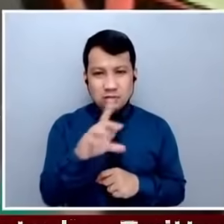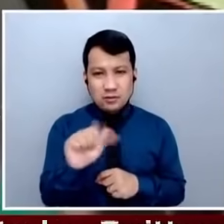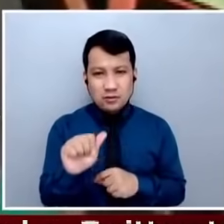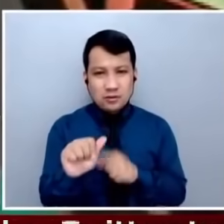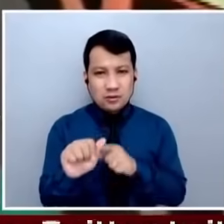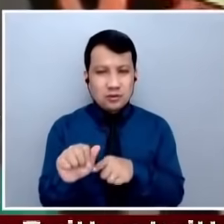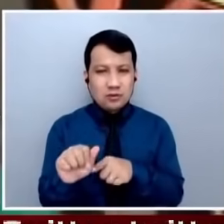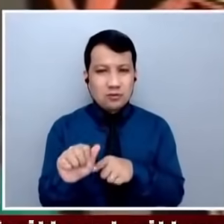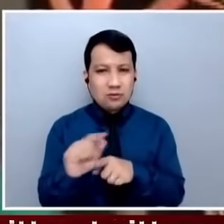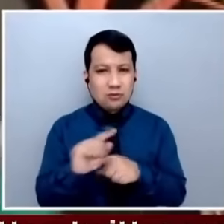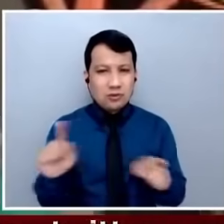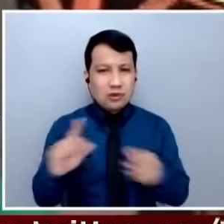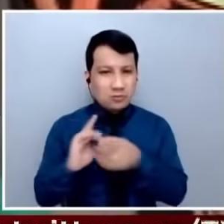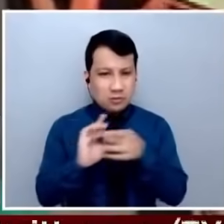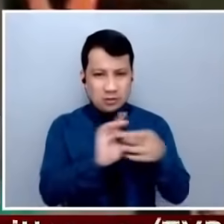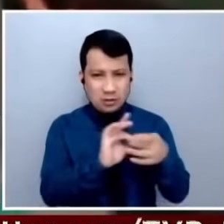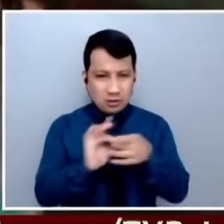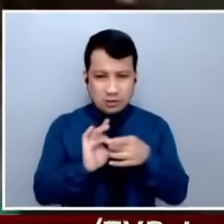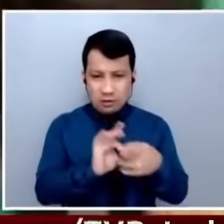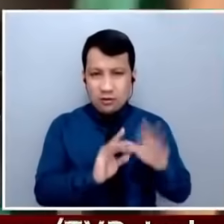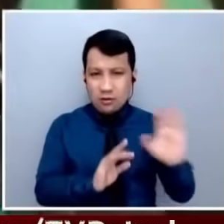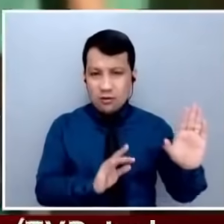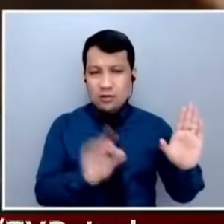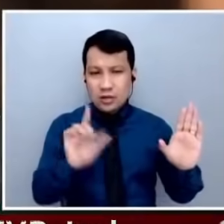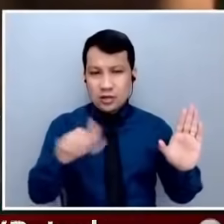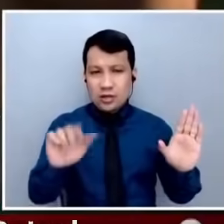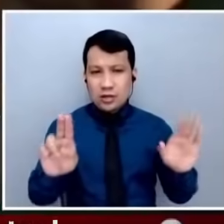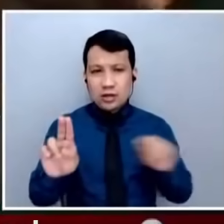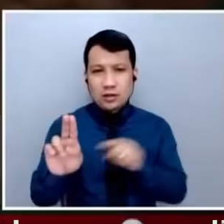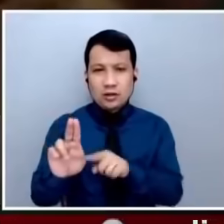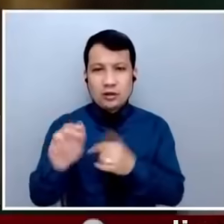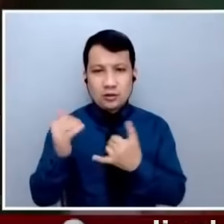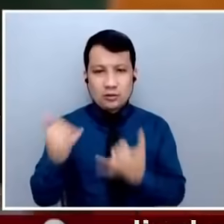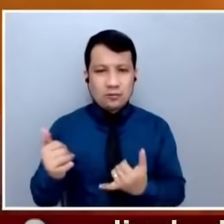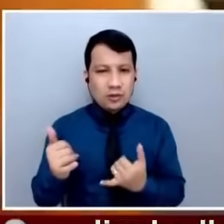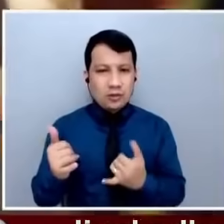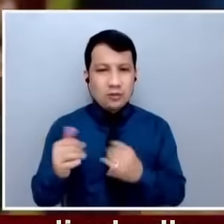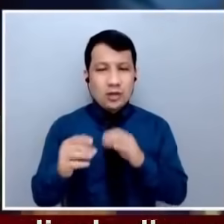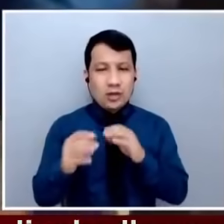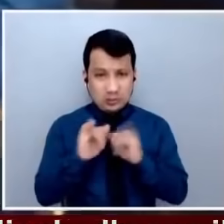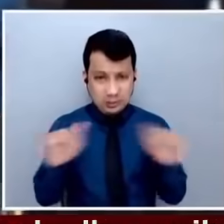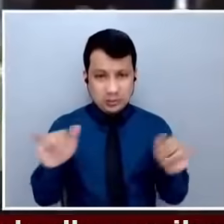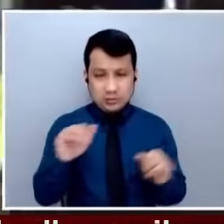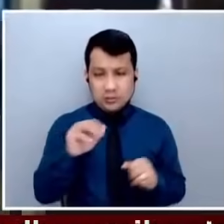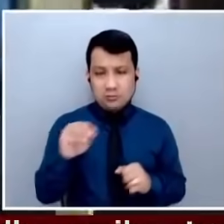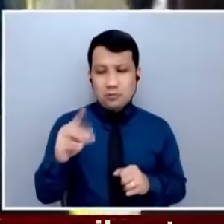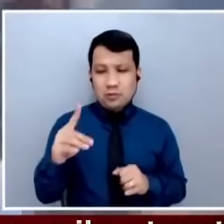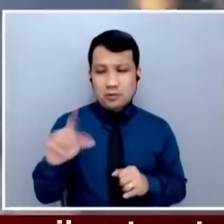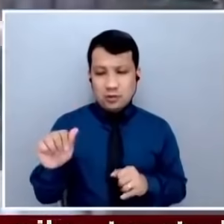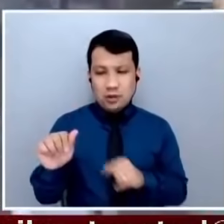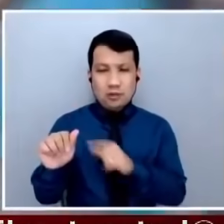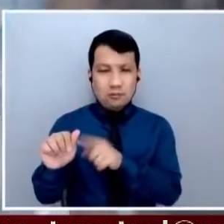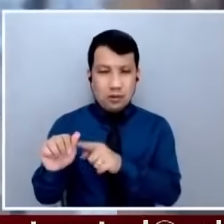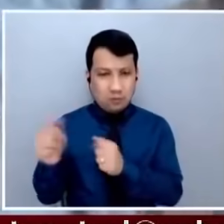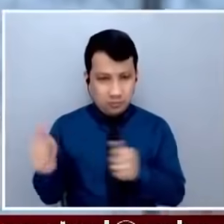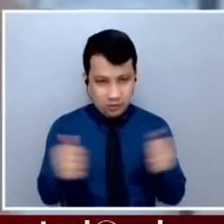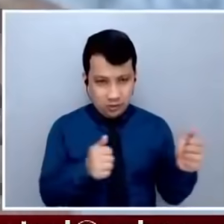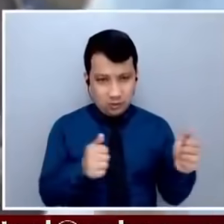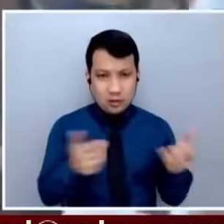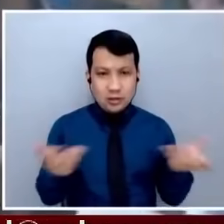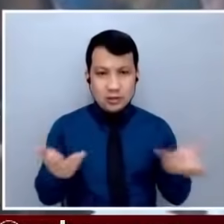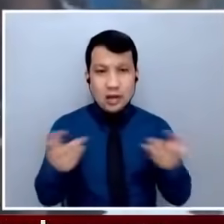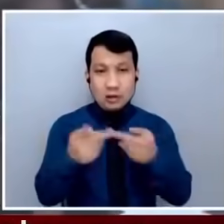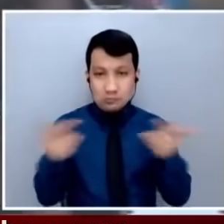vendors makipag-usap na sa kanilang mga LGU at maging sa MMDA para maisaayos ang mga lugar